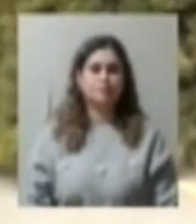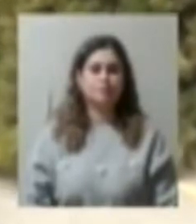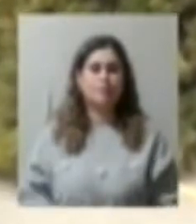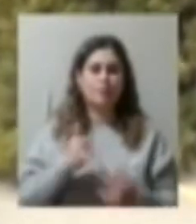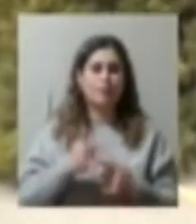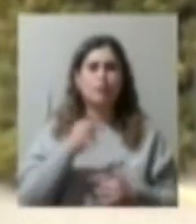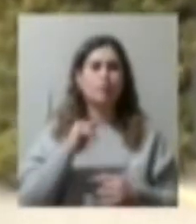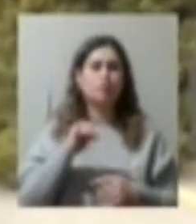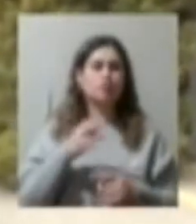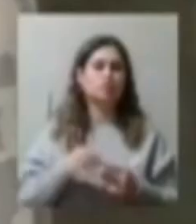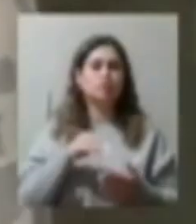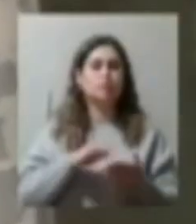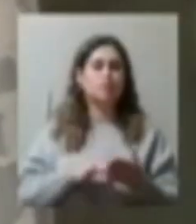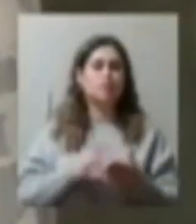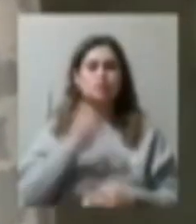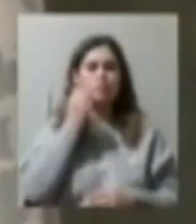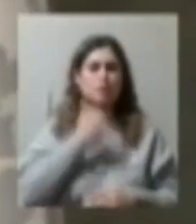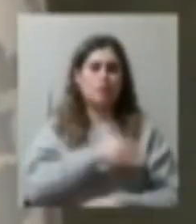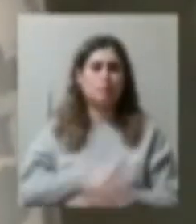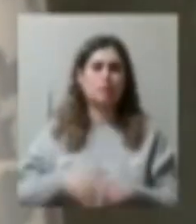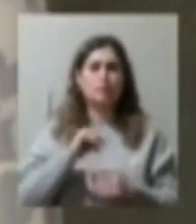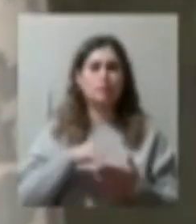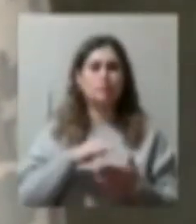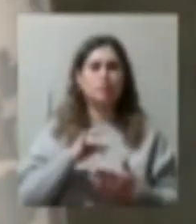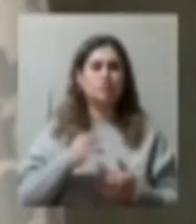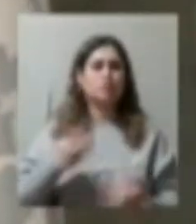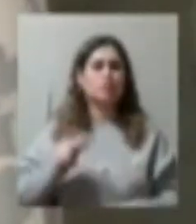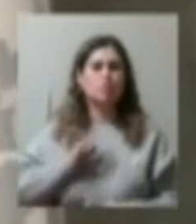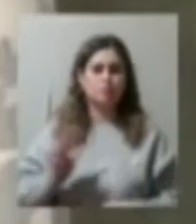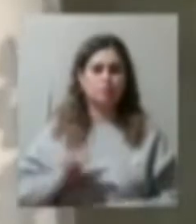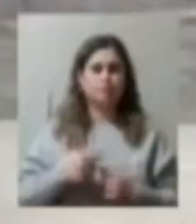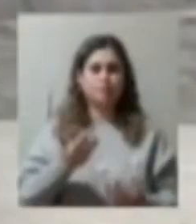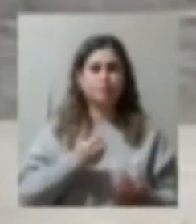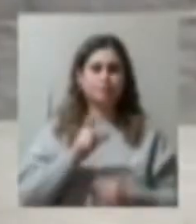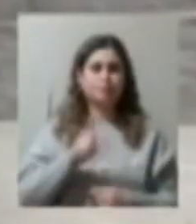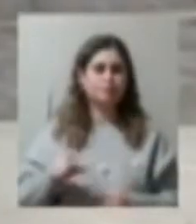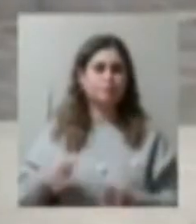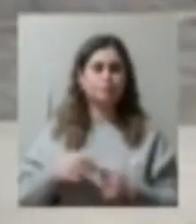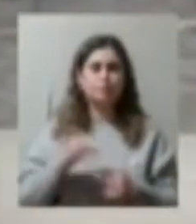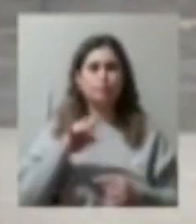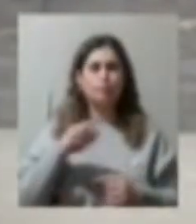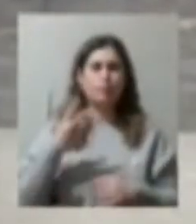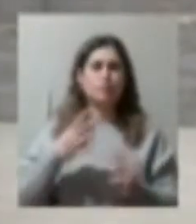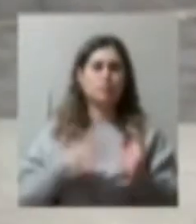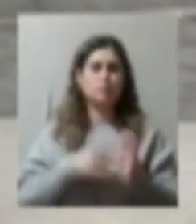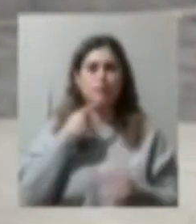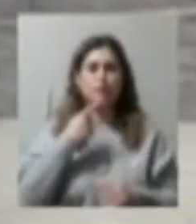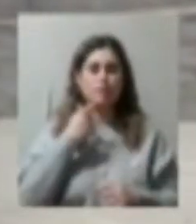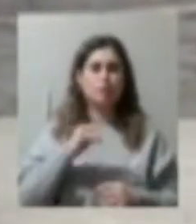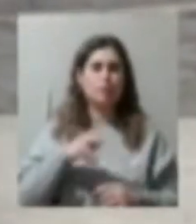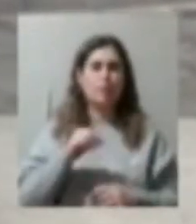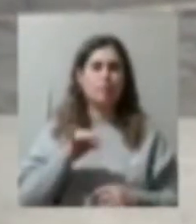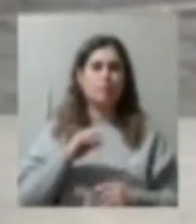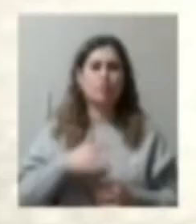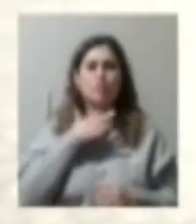оголошенні вказано, що за старою адресою відділ реєстрації вже не здійснює прийом громадян. На Суворова, 39, говорить Людмила Павлович,